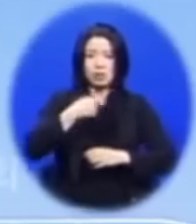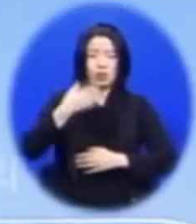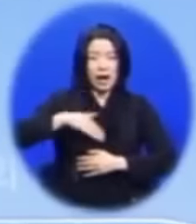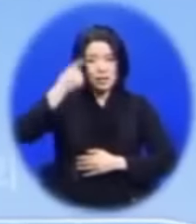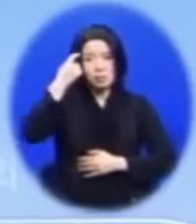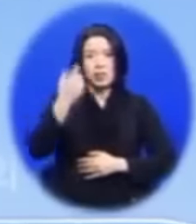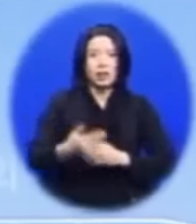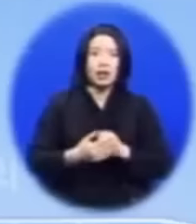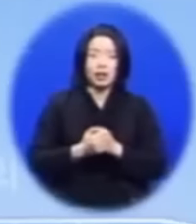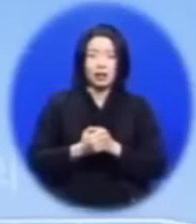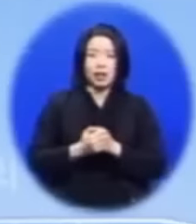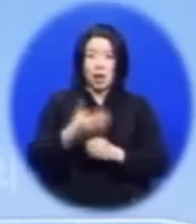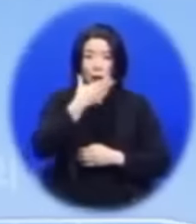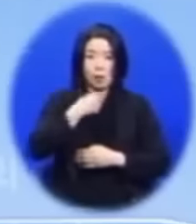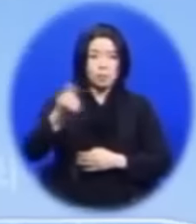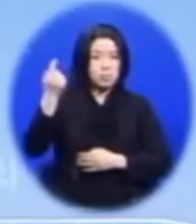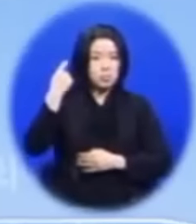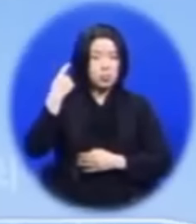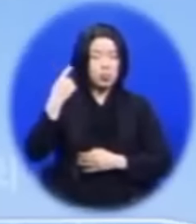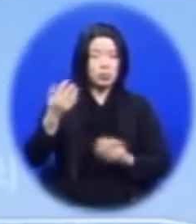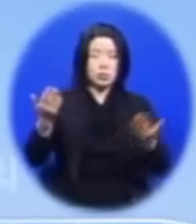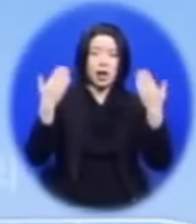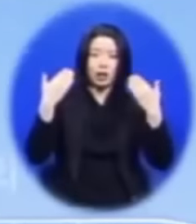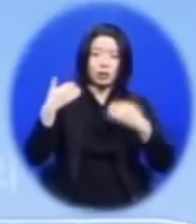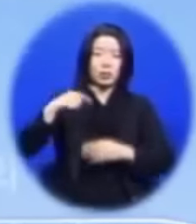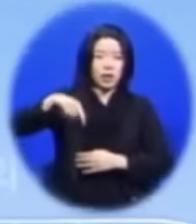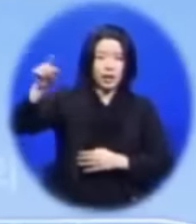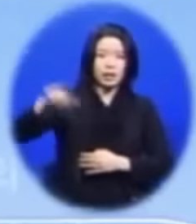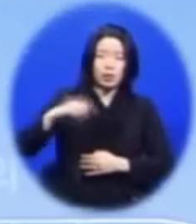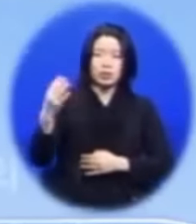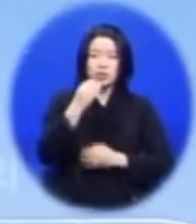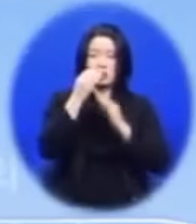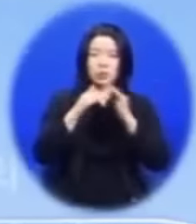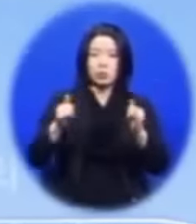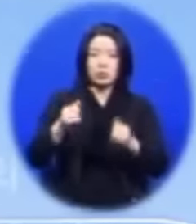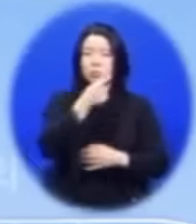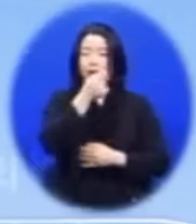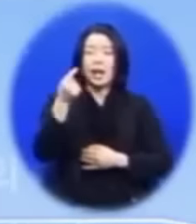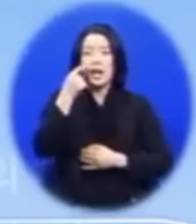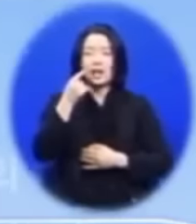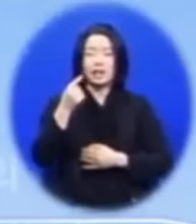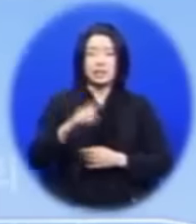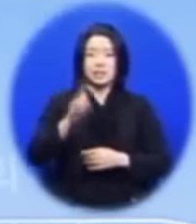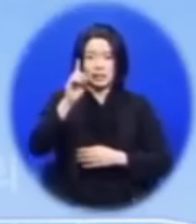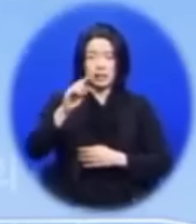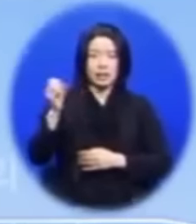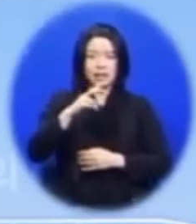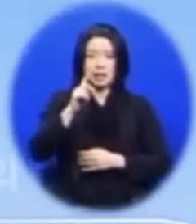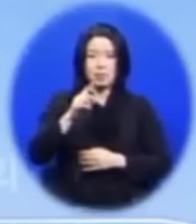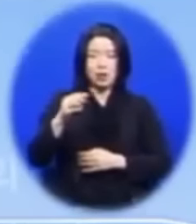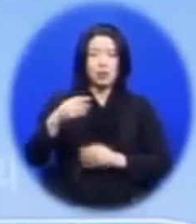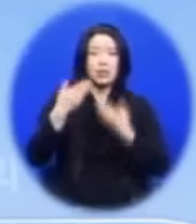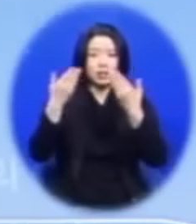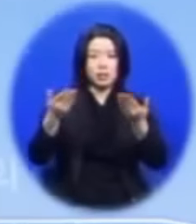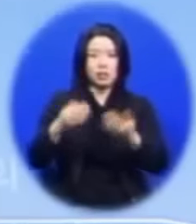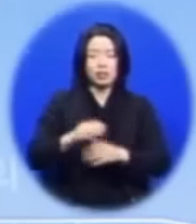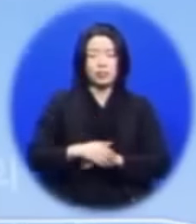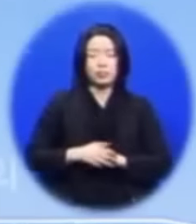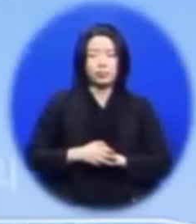아십니까 복음학교 다녀오신 느 성도님의 간증을 다시 한번 여러분에게